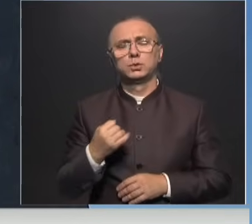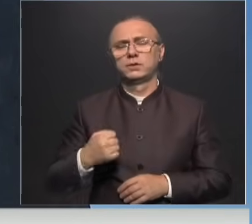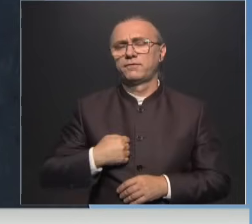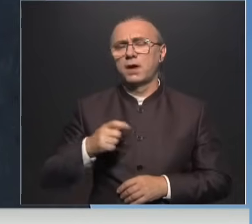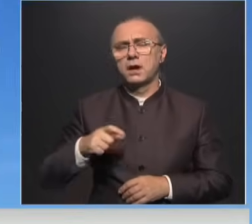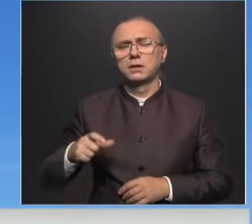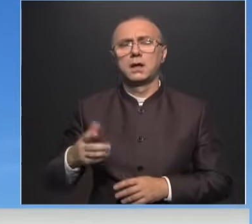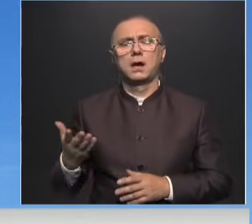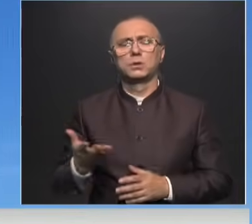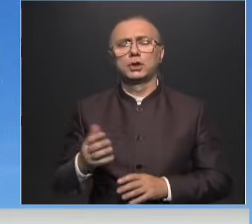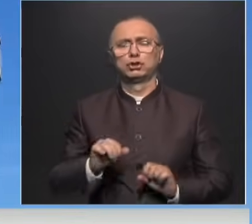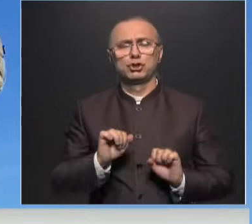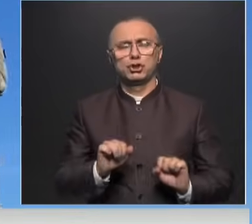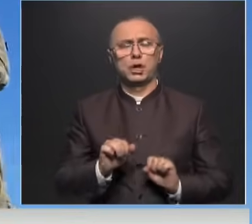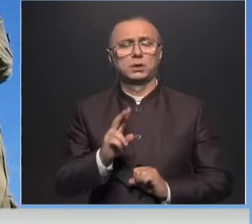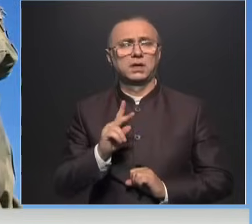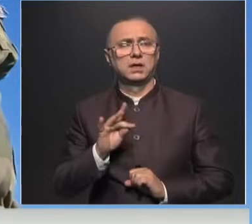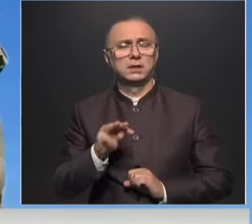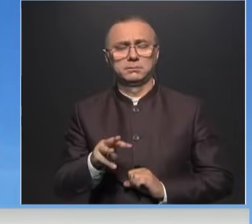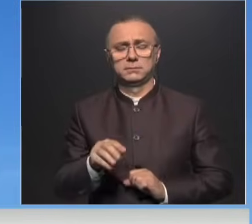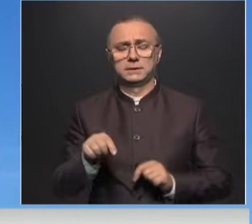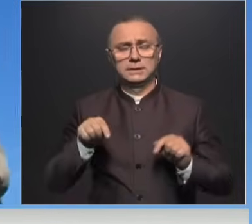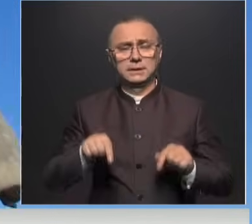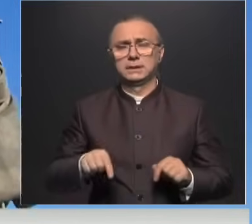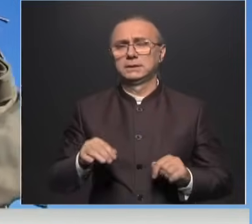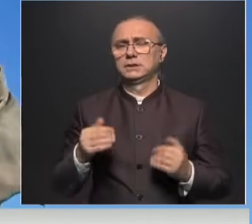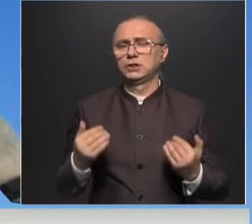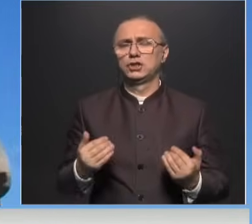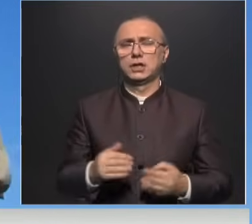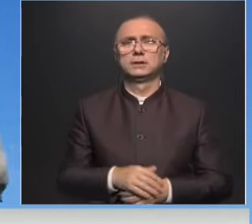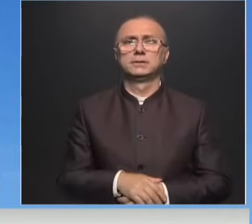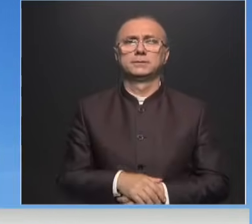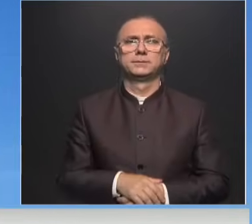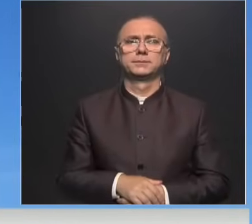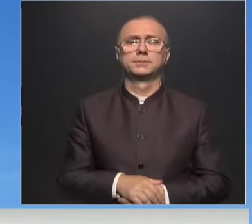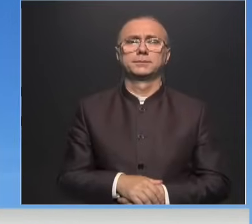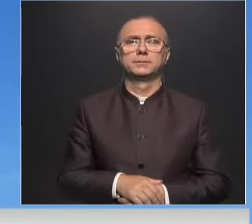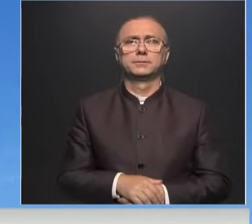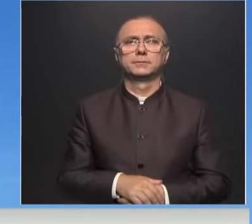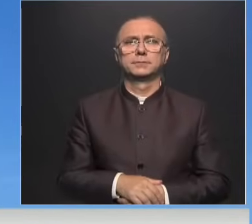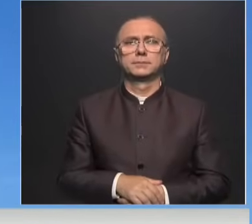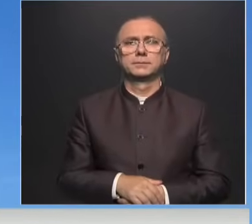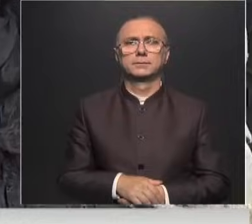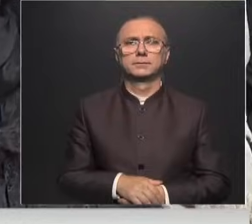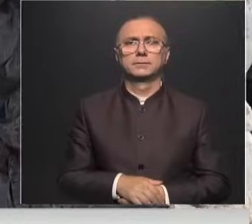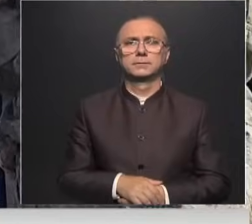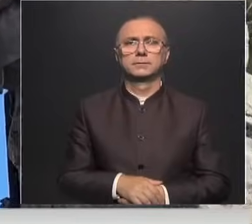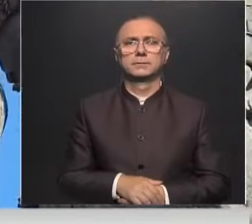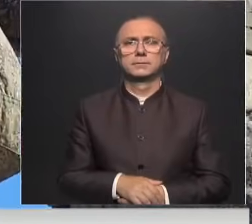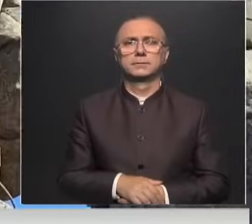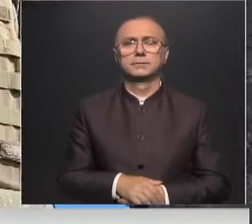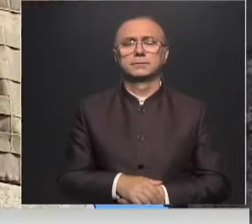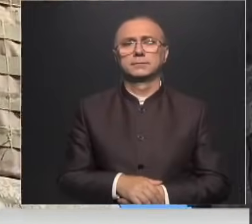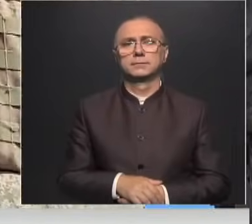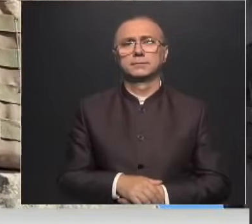Крым здесь и сейчас. Потом заценем, поработаем, но работаем без подпога. Как не было? Дальше у меня